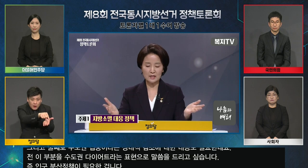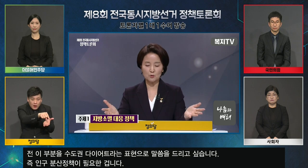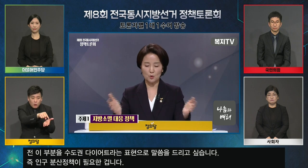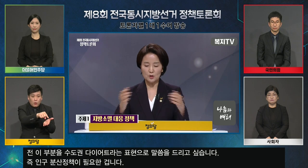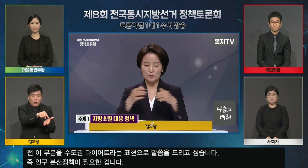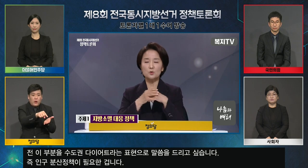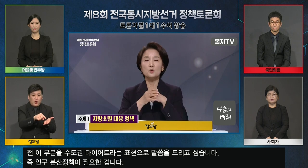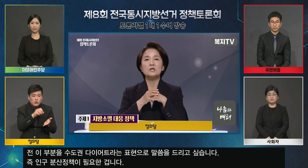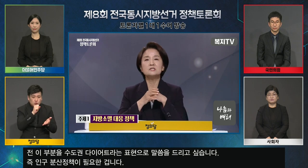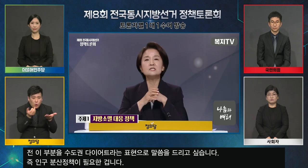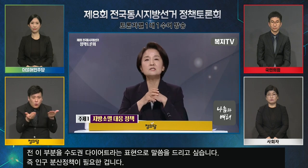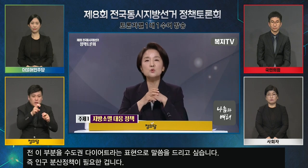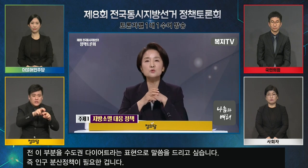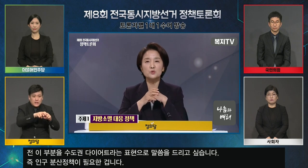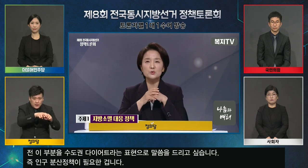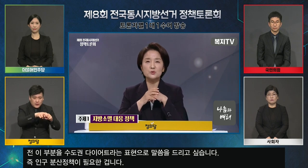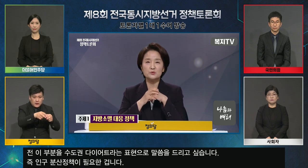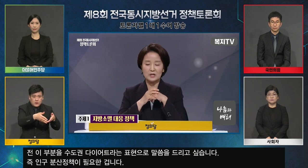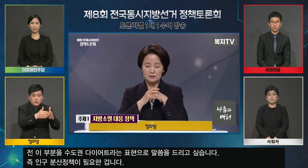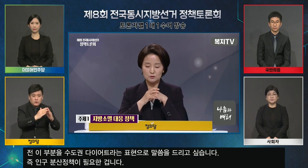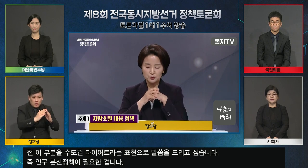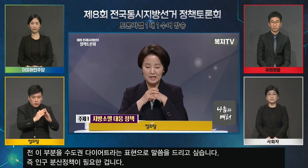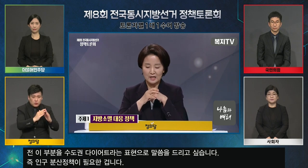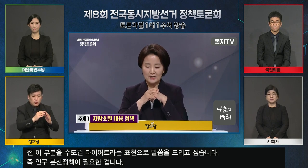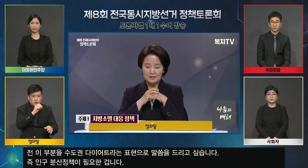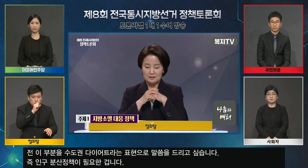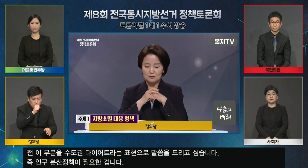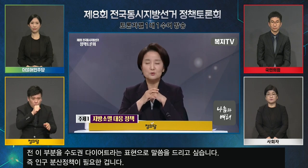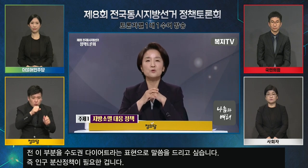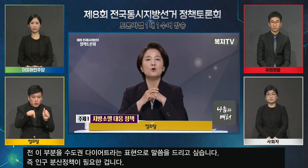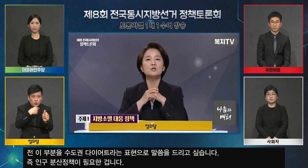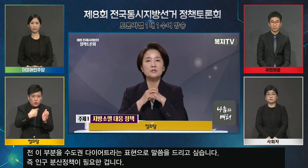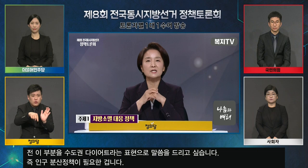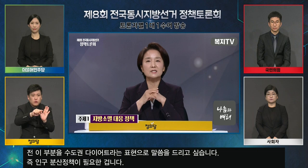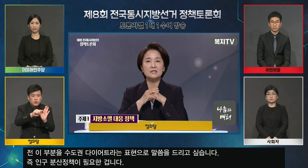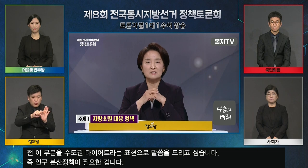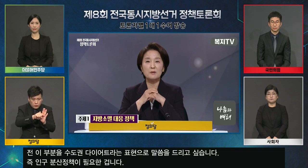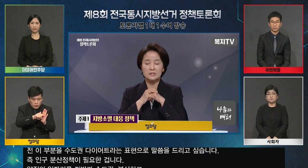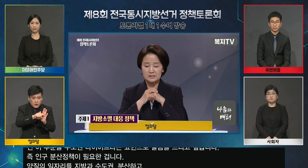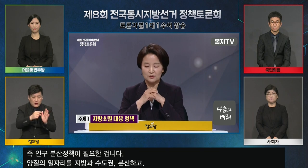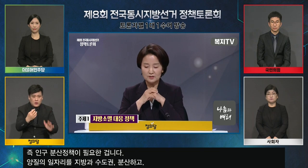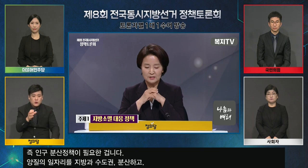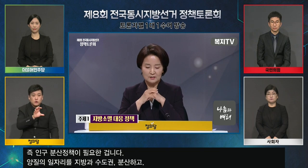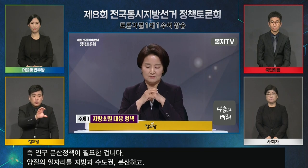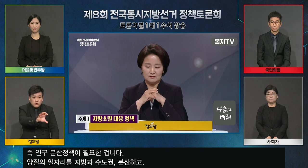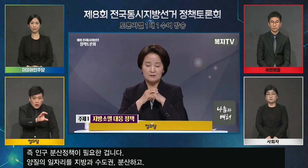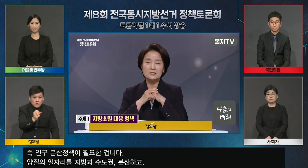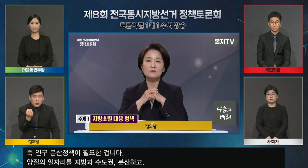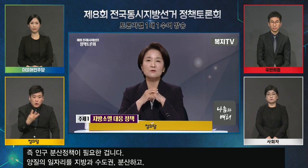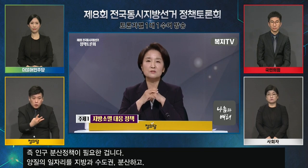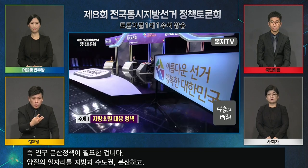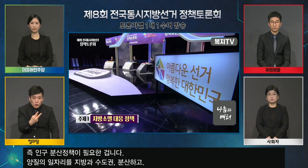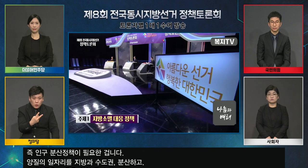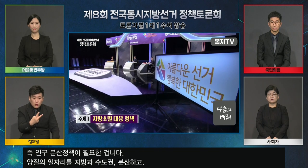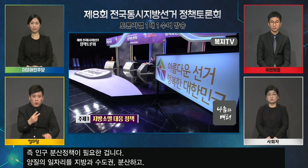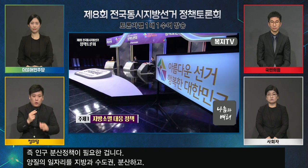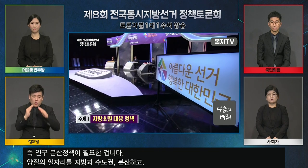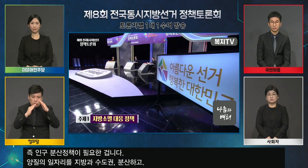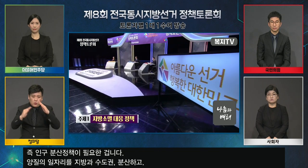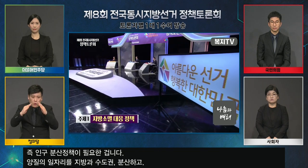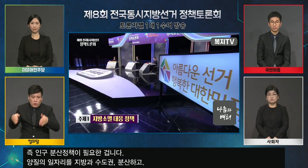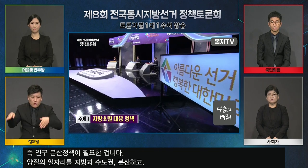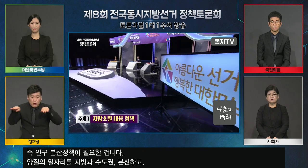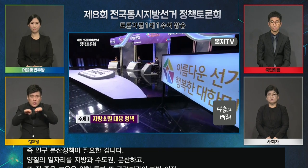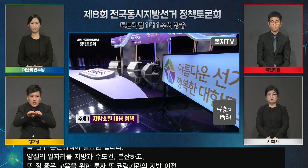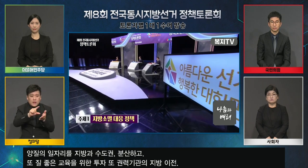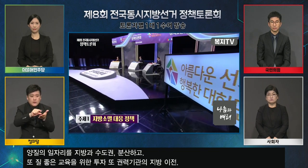서울 분산하고 또 질 좋은 교육을 위한 투자, 또 권력기관의 지방 이전 이런 것들을 통해서